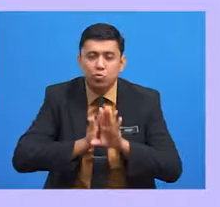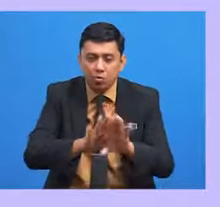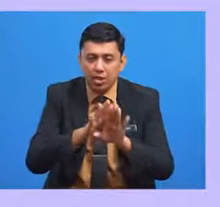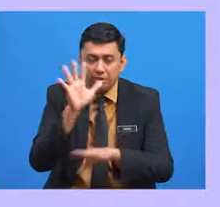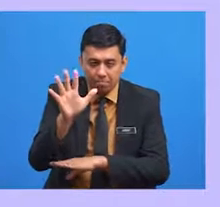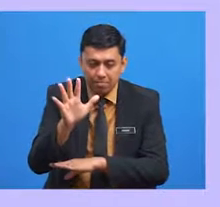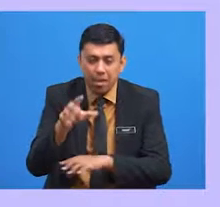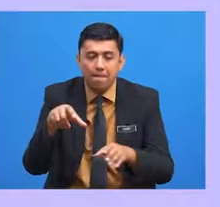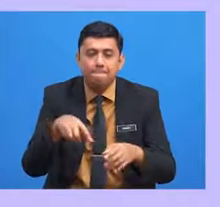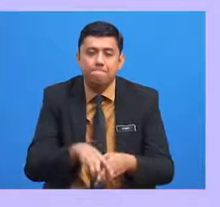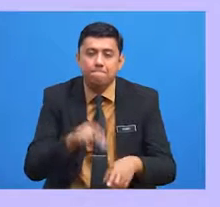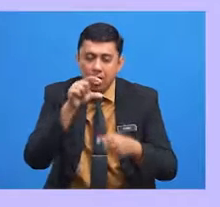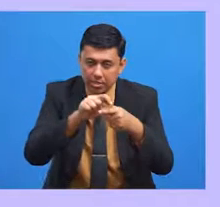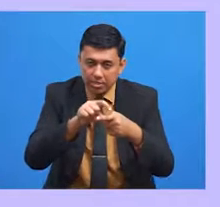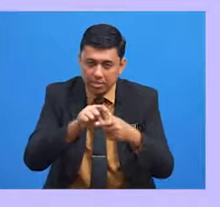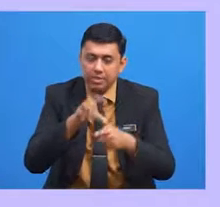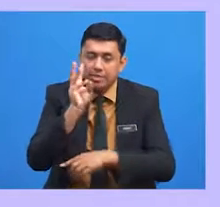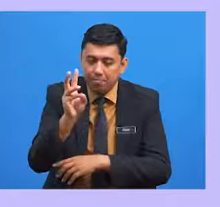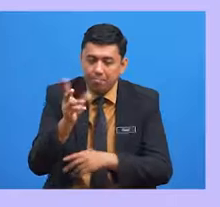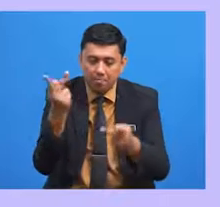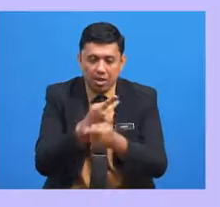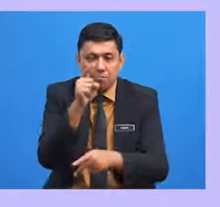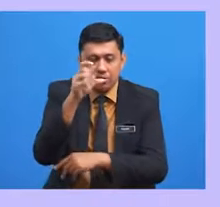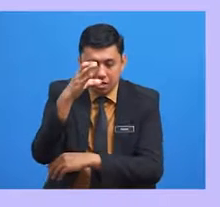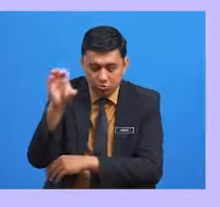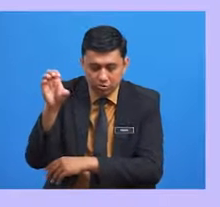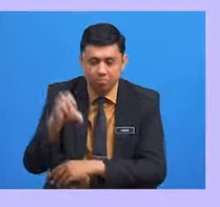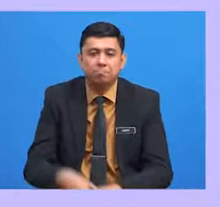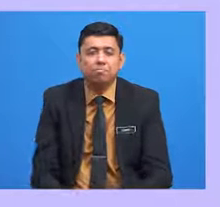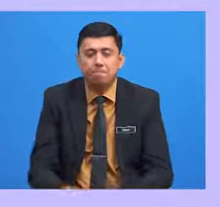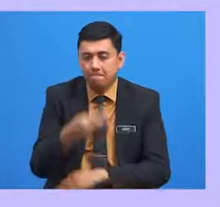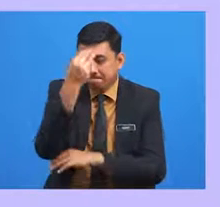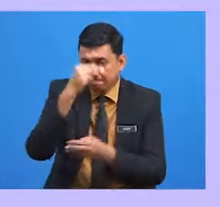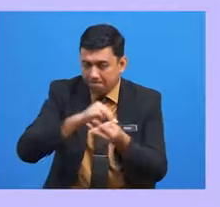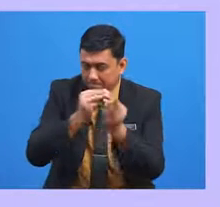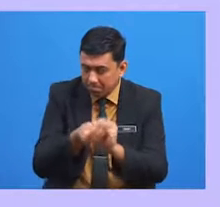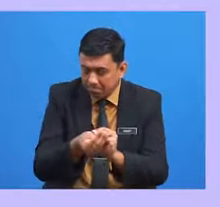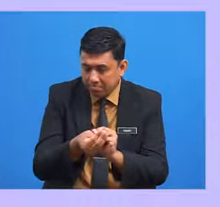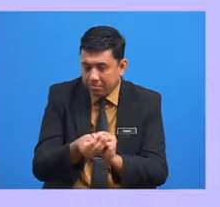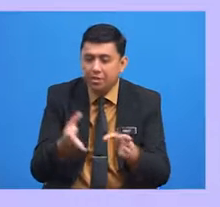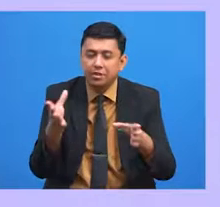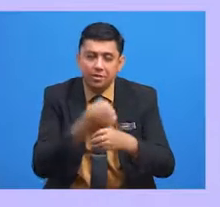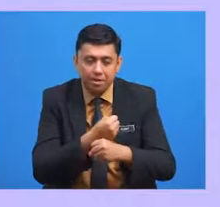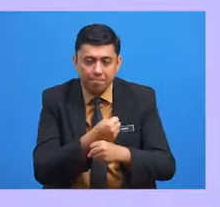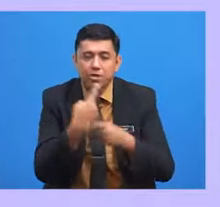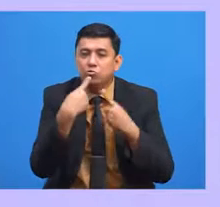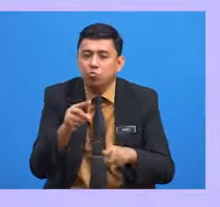dibahagikan dengan RM6 darab 100. Maka, pelajar akan memperolehi